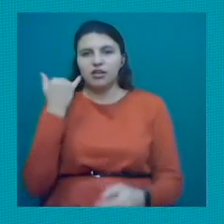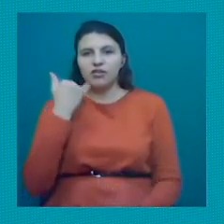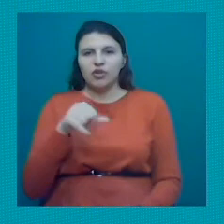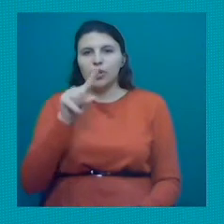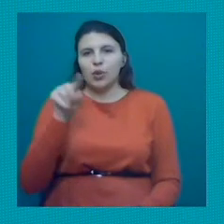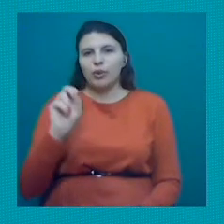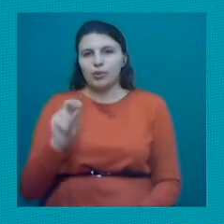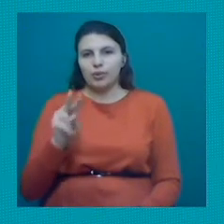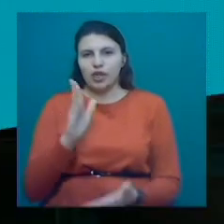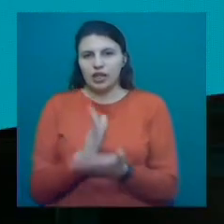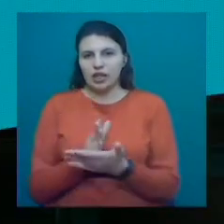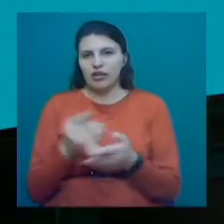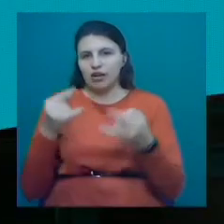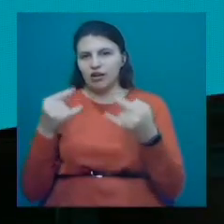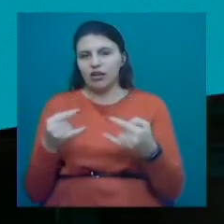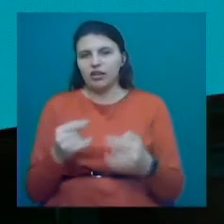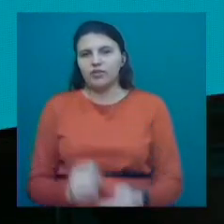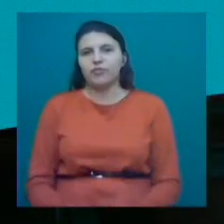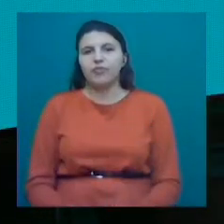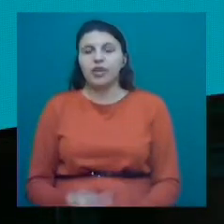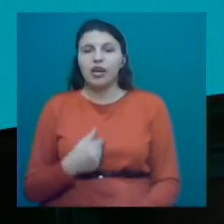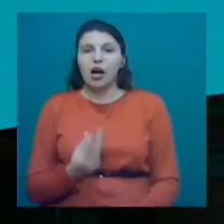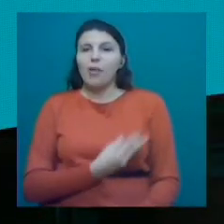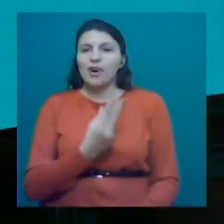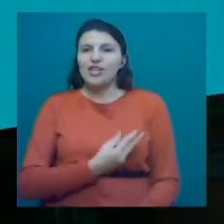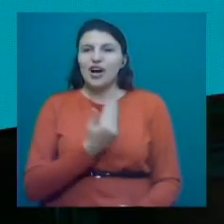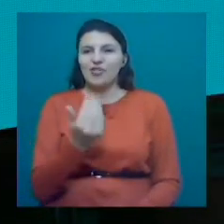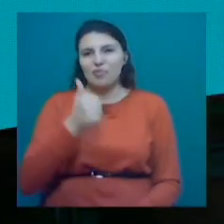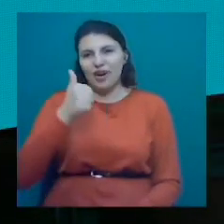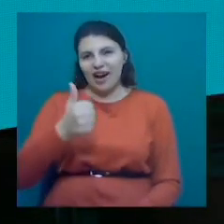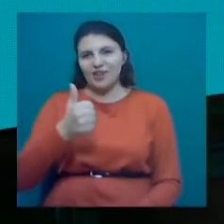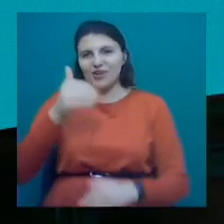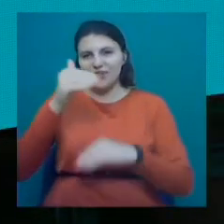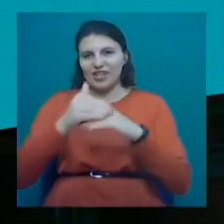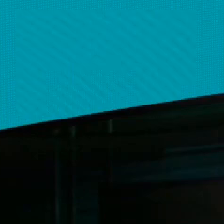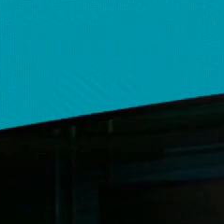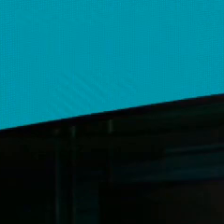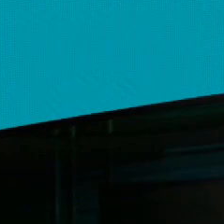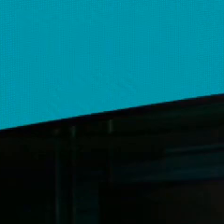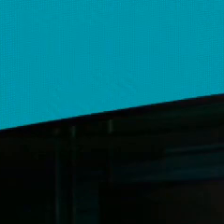зараз на екрані. Я ж бажаю вам гарного вечора. Побачимось.